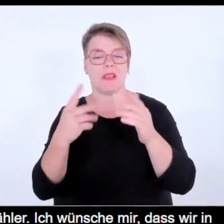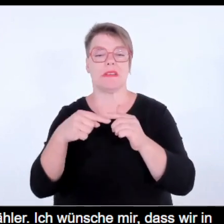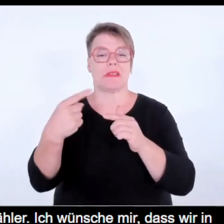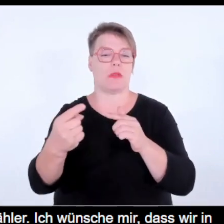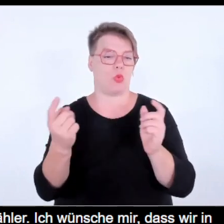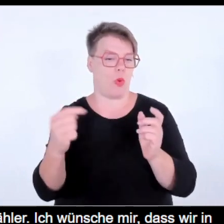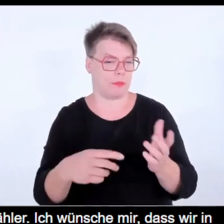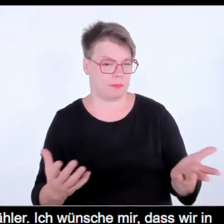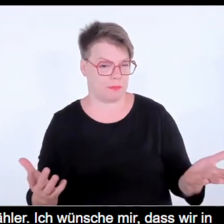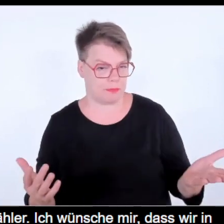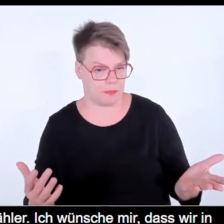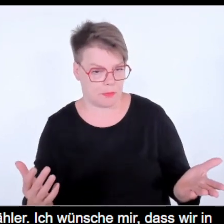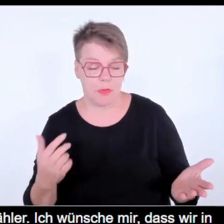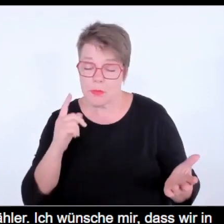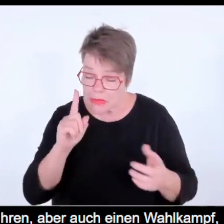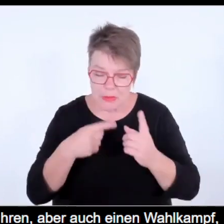leben.